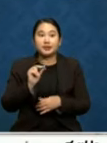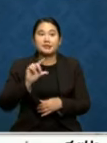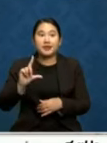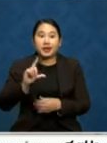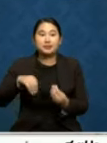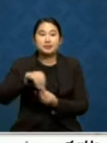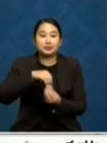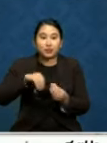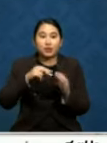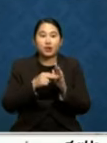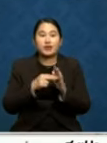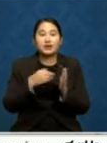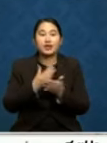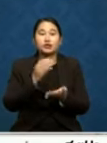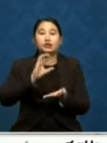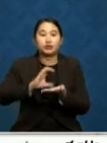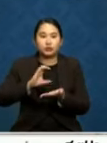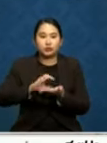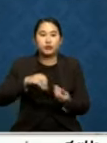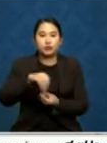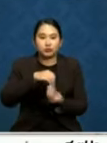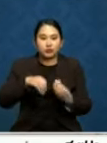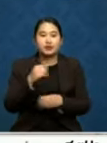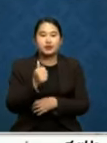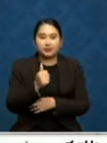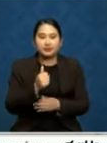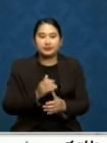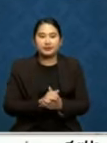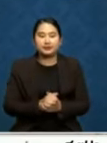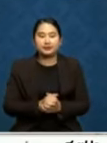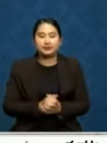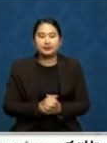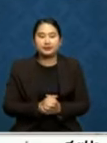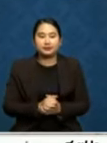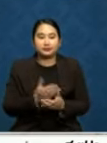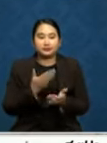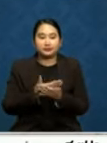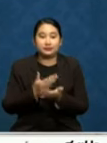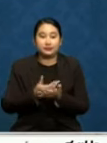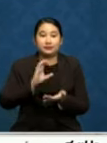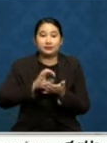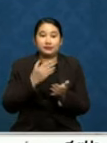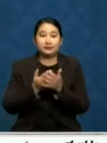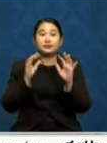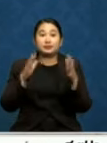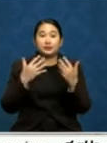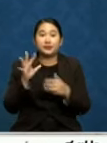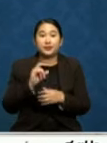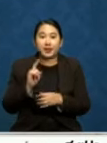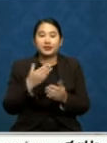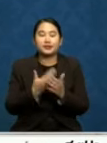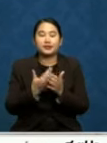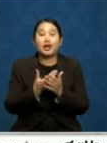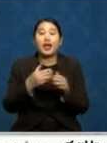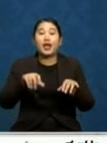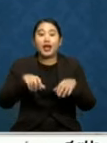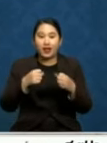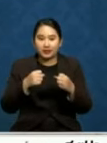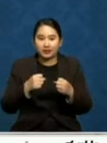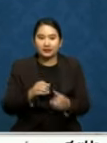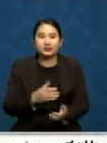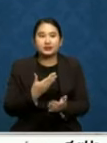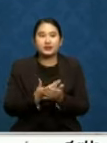ก็ถือว่ากองทุนนี้เนี่ยยังสามารถอยู่ได้กองทุนนี้มีรายได้จากการหักจากสมาชิกรัฐสภานะครับท่